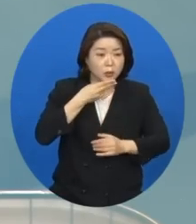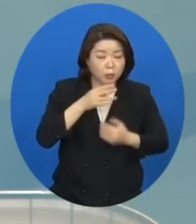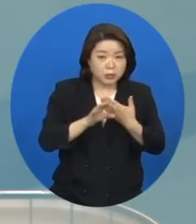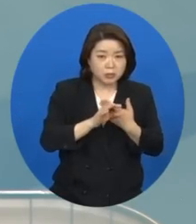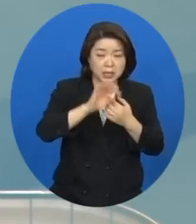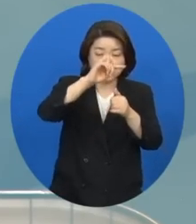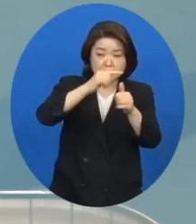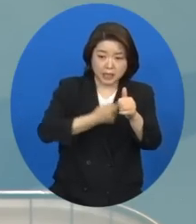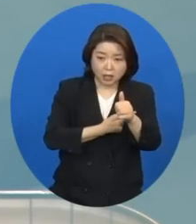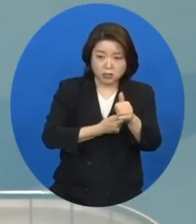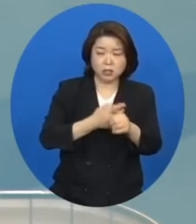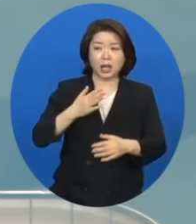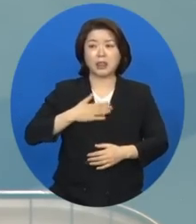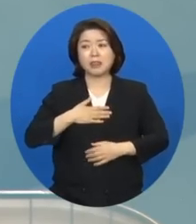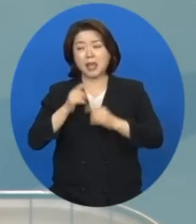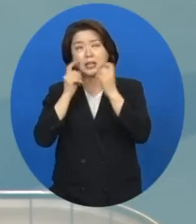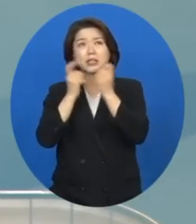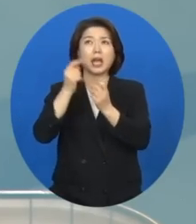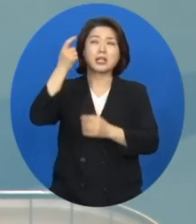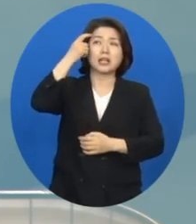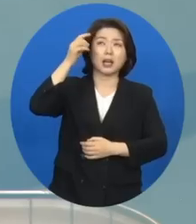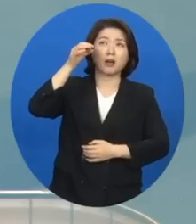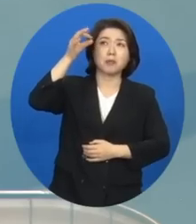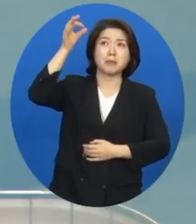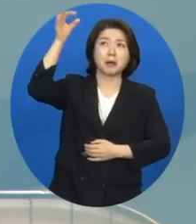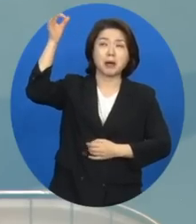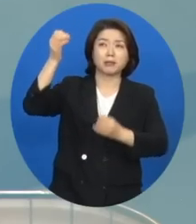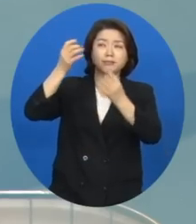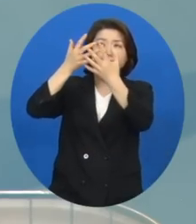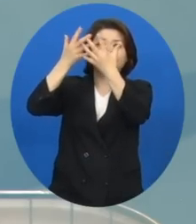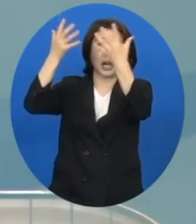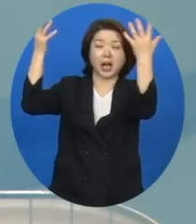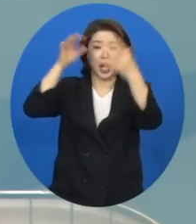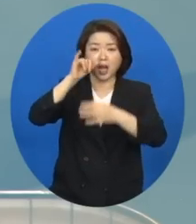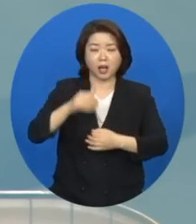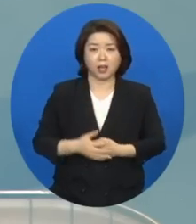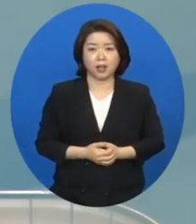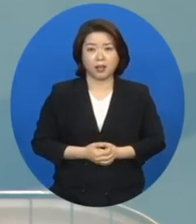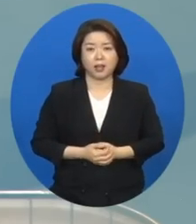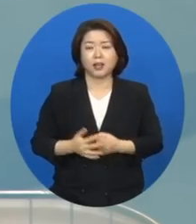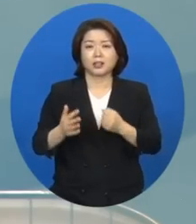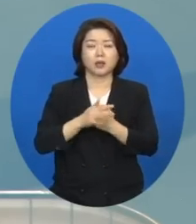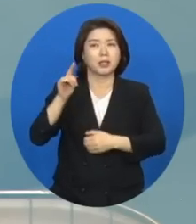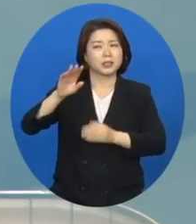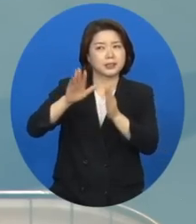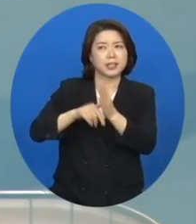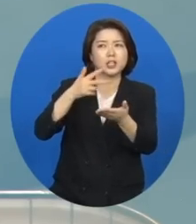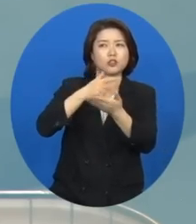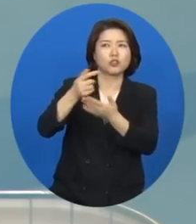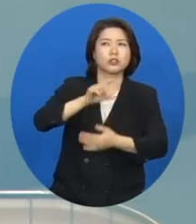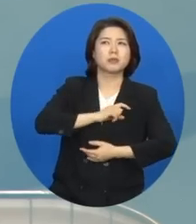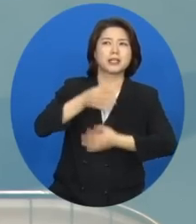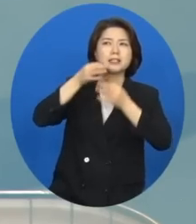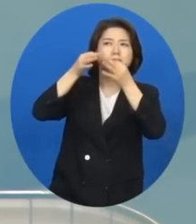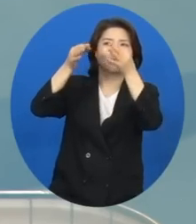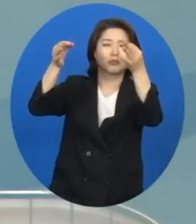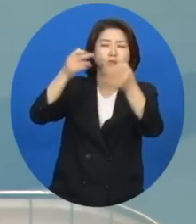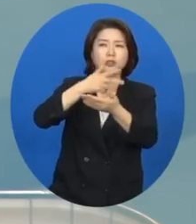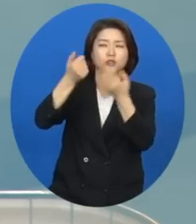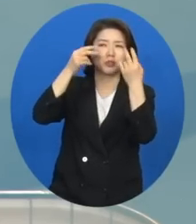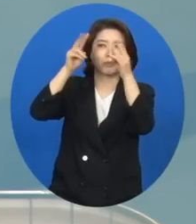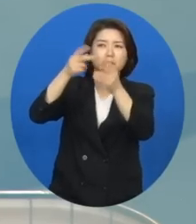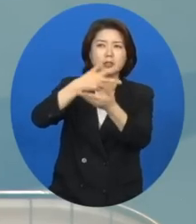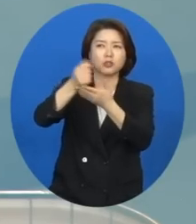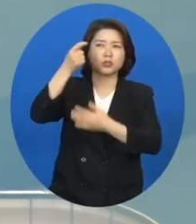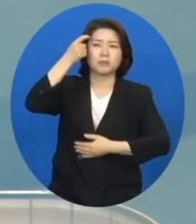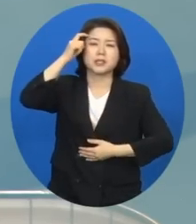자연스럽게 생각하기 때문에 그래요. 그때 제가 주님의 이름을 부르며 주님을 바라보고 주님을